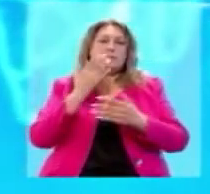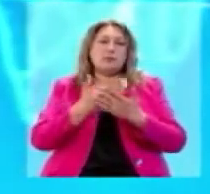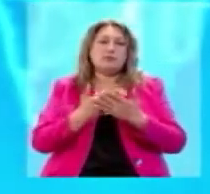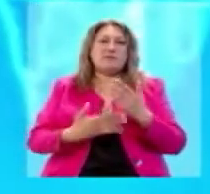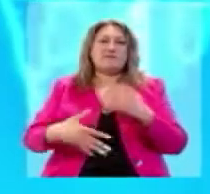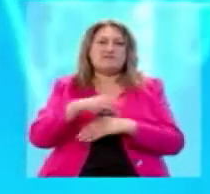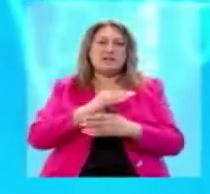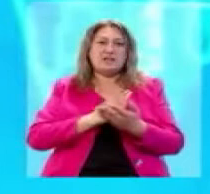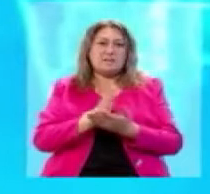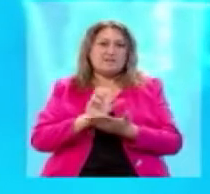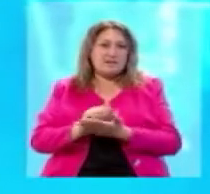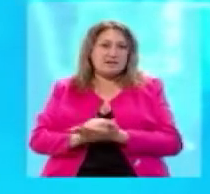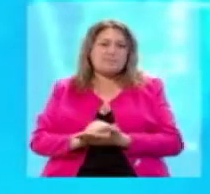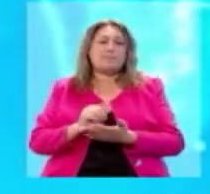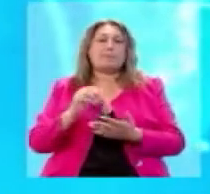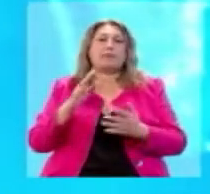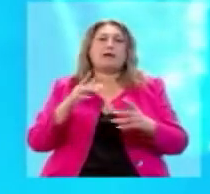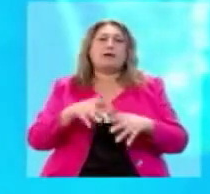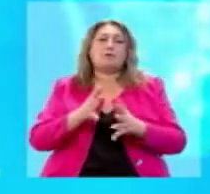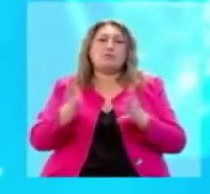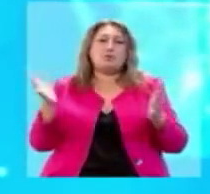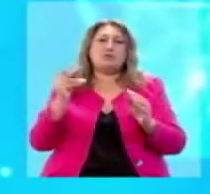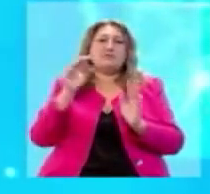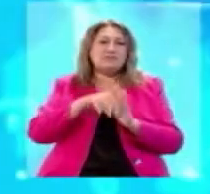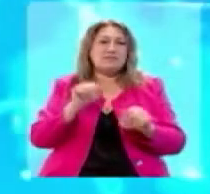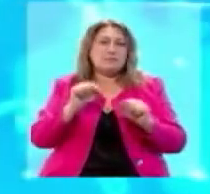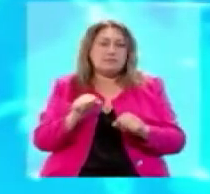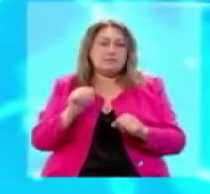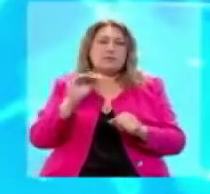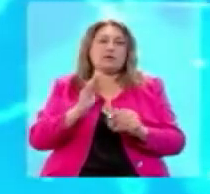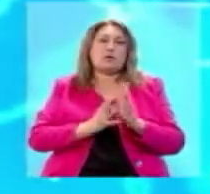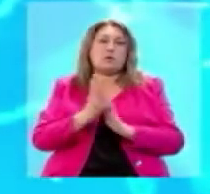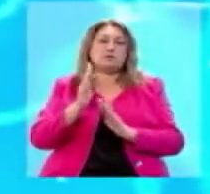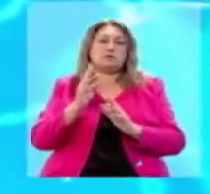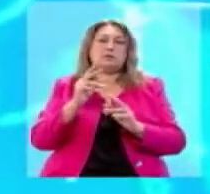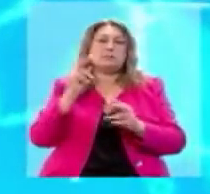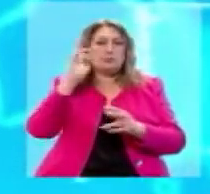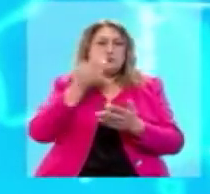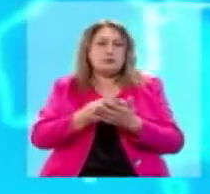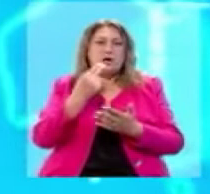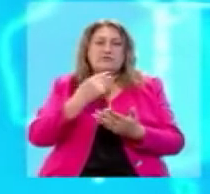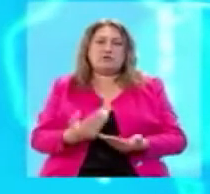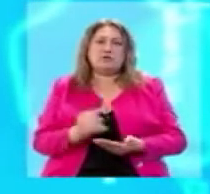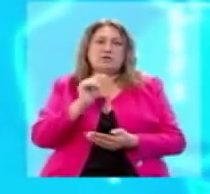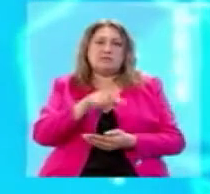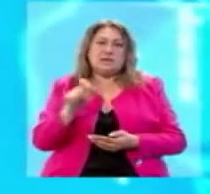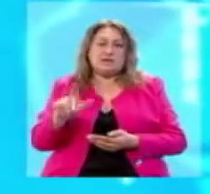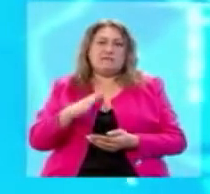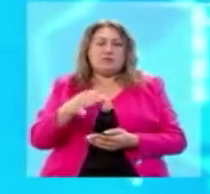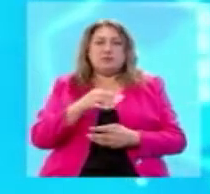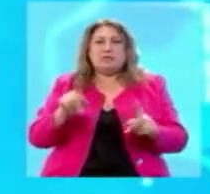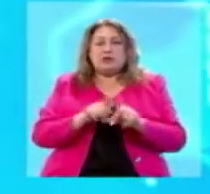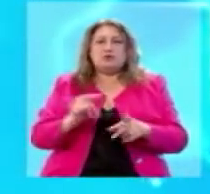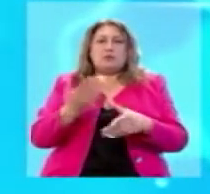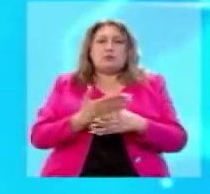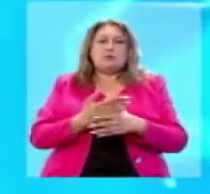во всех сферах. В регион удается привлекать все больше инвестиций, что способствует росту бюджета и качества жизни населения. В области также